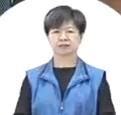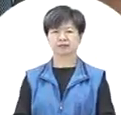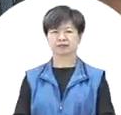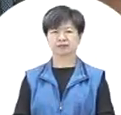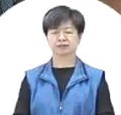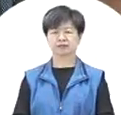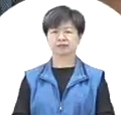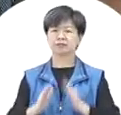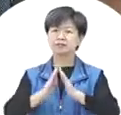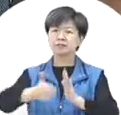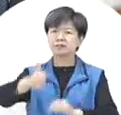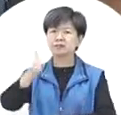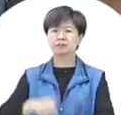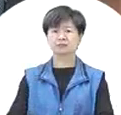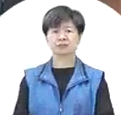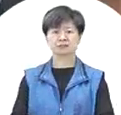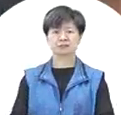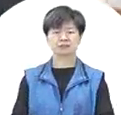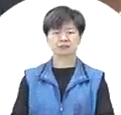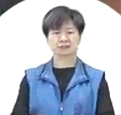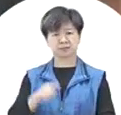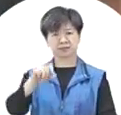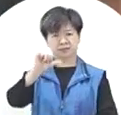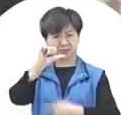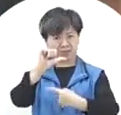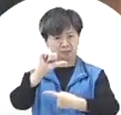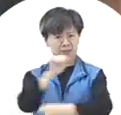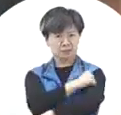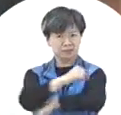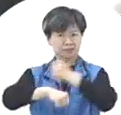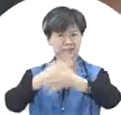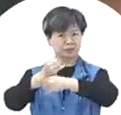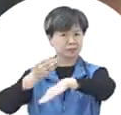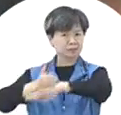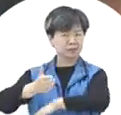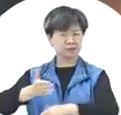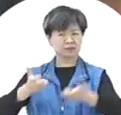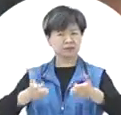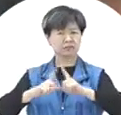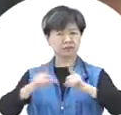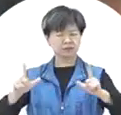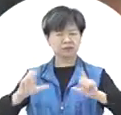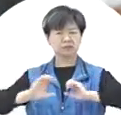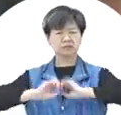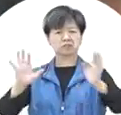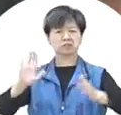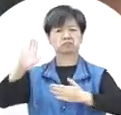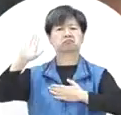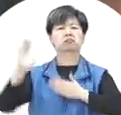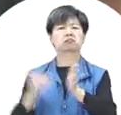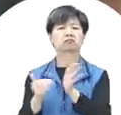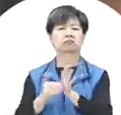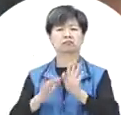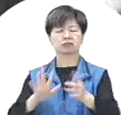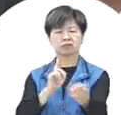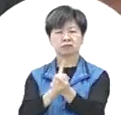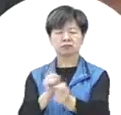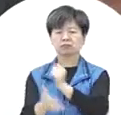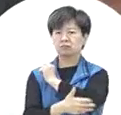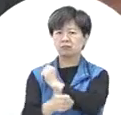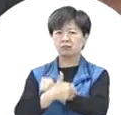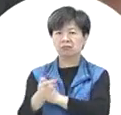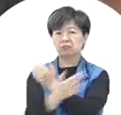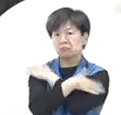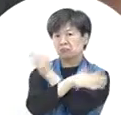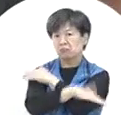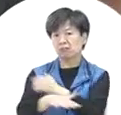市长，你五一劳动节刚过，重大宣誓刚宣誓，你现在对于劳工不闻不问吗？你